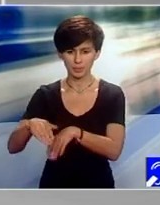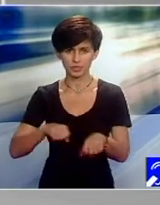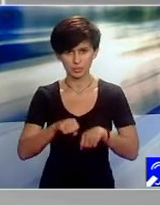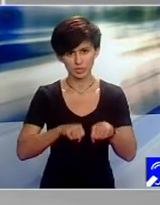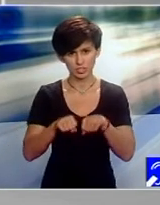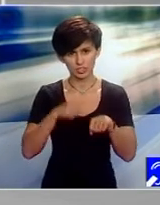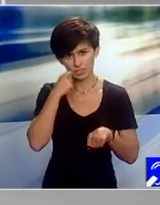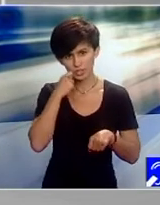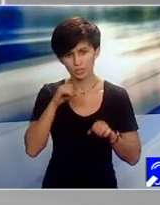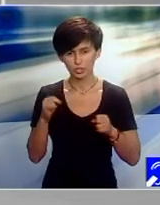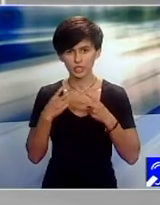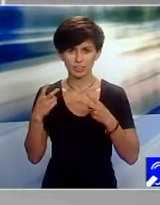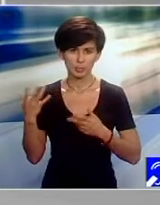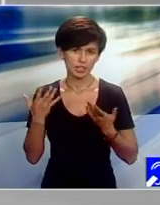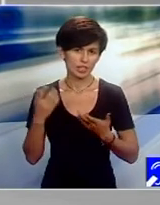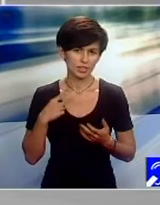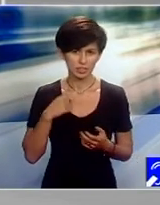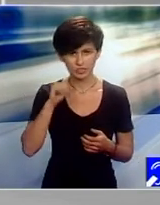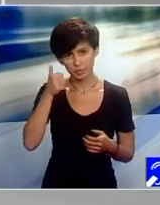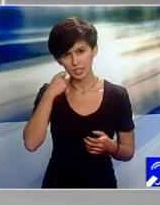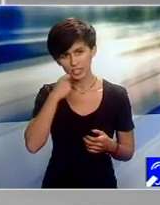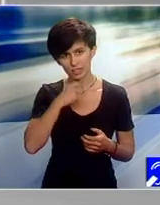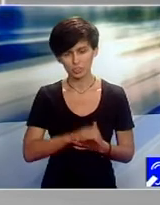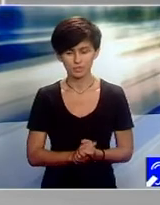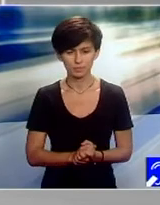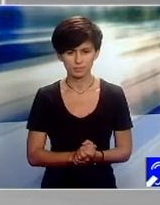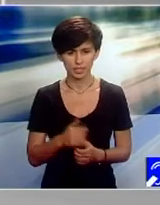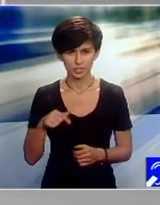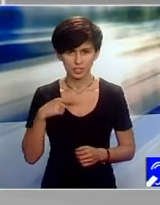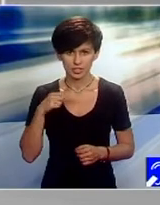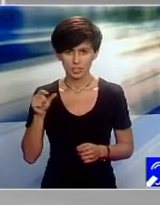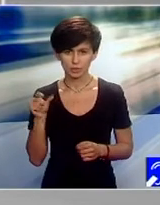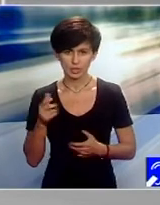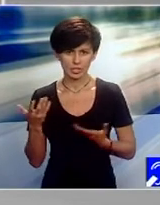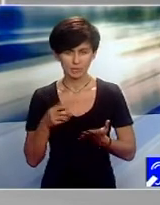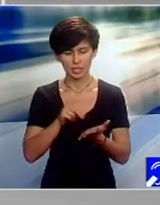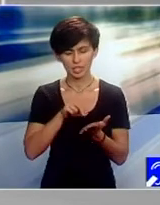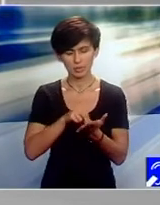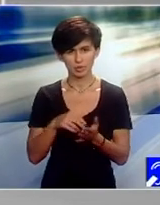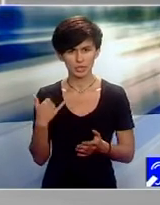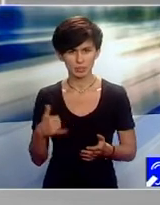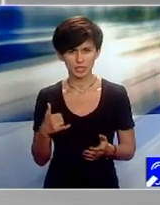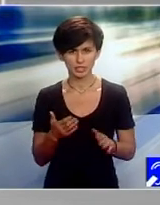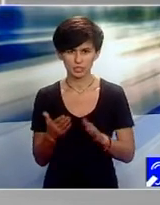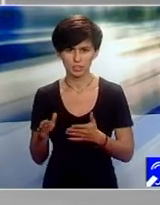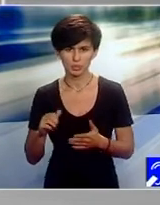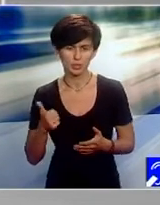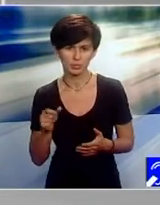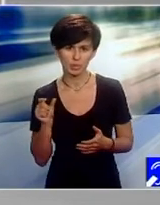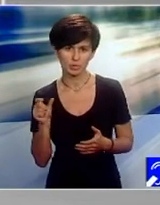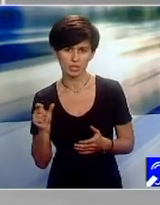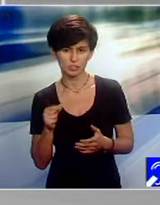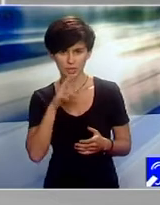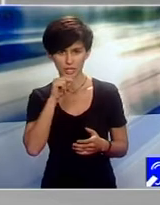Bicicliștilor Clujeni, eveniment care va avea loc mâine la Cluj-Napoca. Acestea sunt temele pe care vi le propunem așadar azi și începem cu primul subiect și